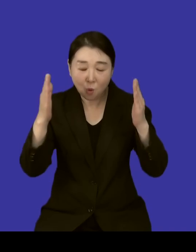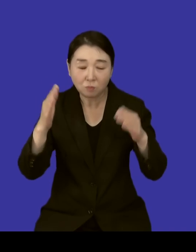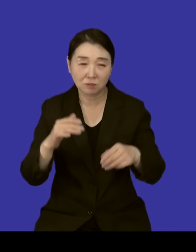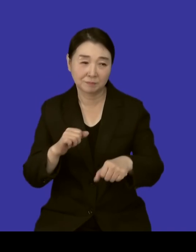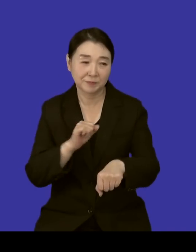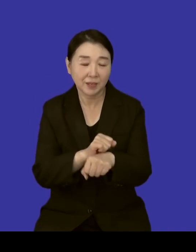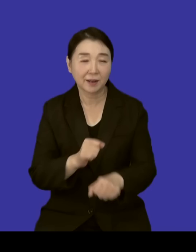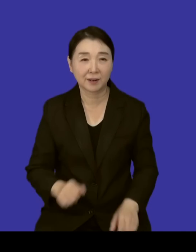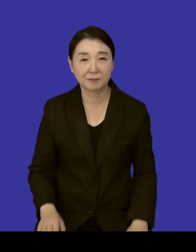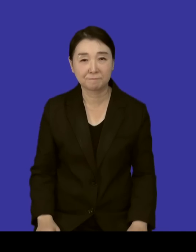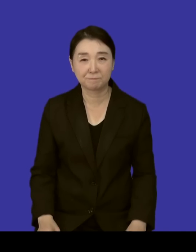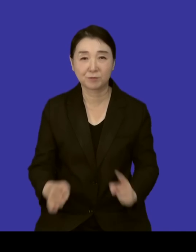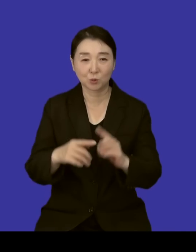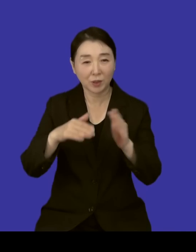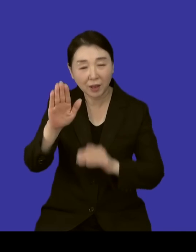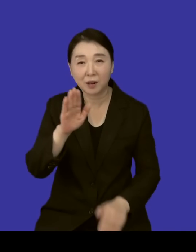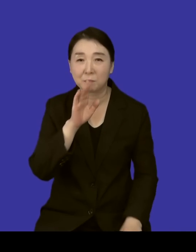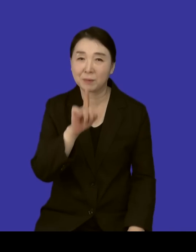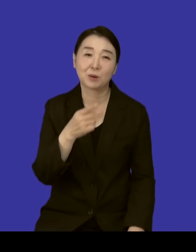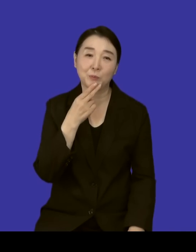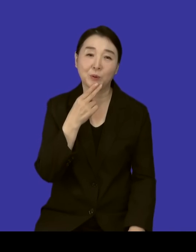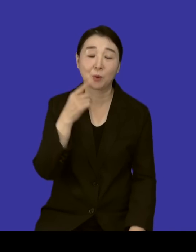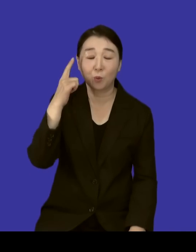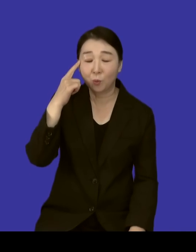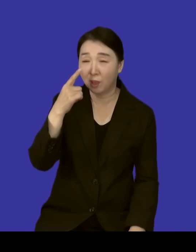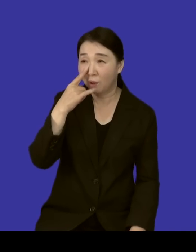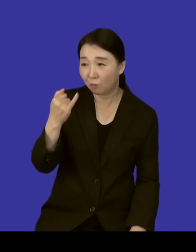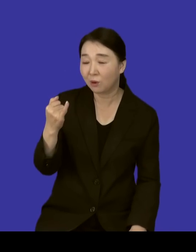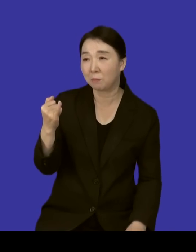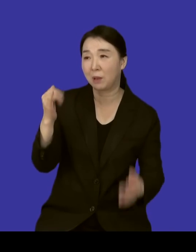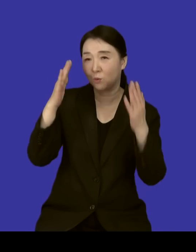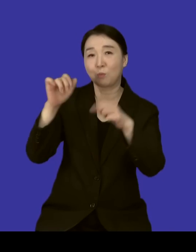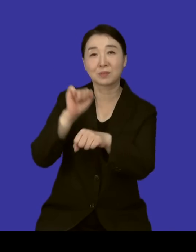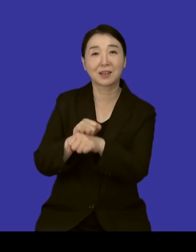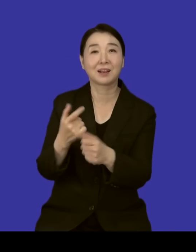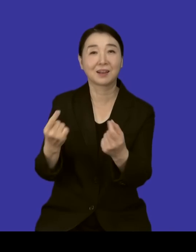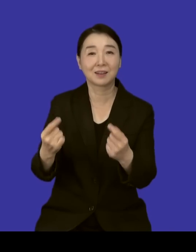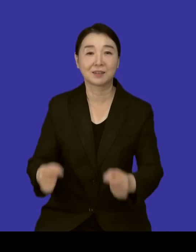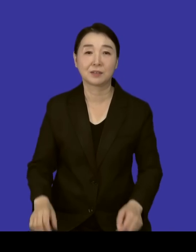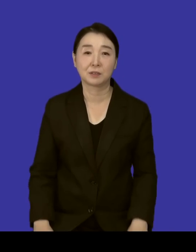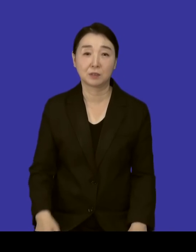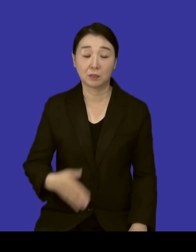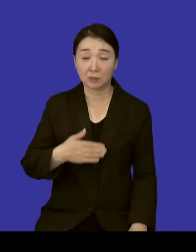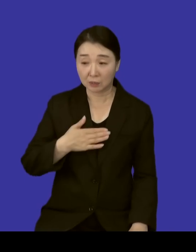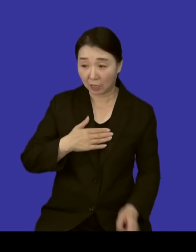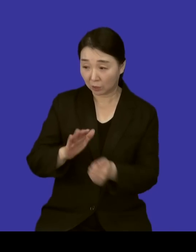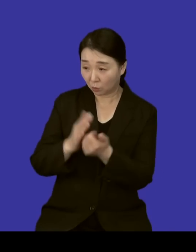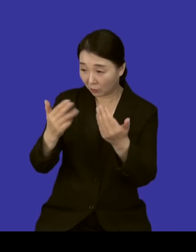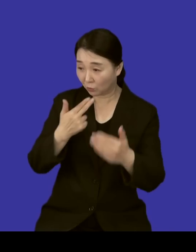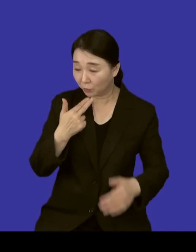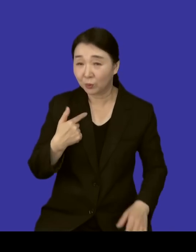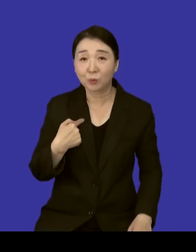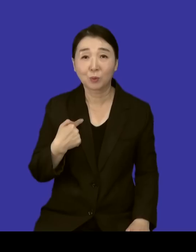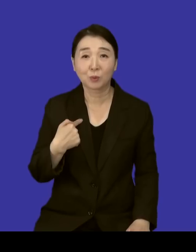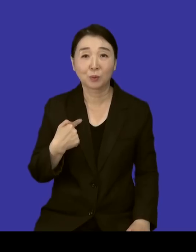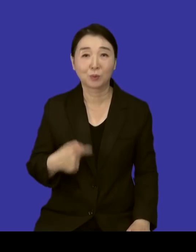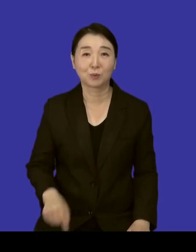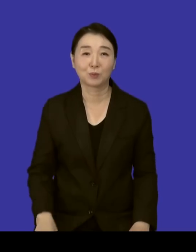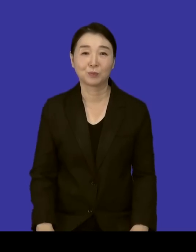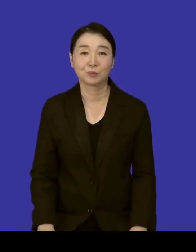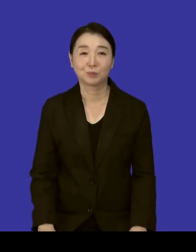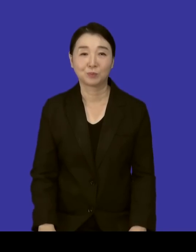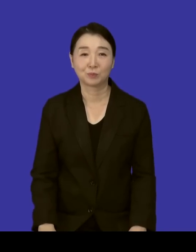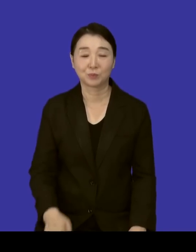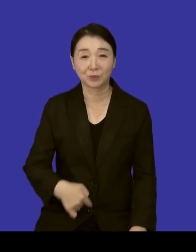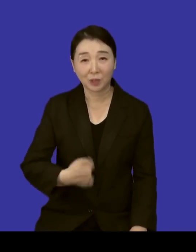없다는 걸 아시고 우리 엄마 예. 공부 잘했으니까 예. 그래서 그냥 철저하게 나를 안 돌보니까 제가 그냥